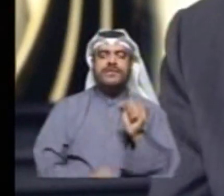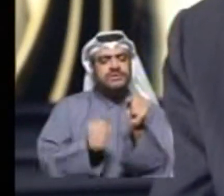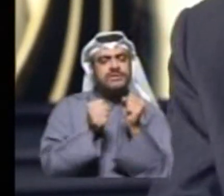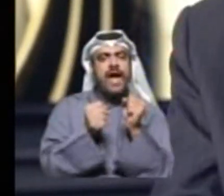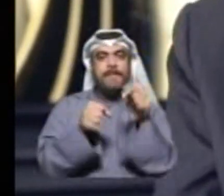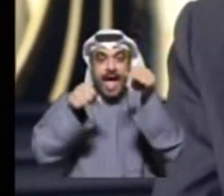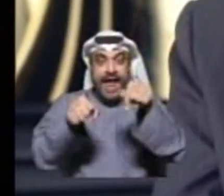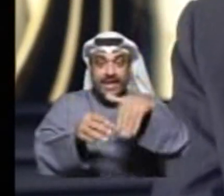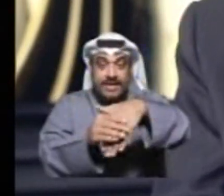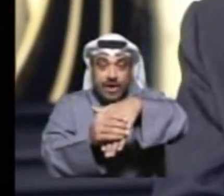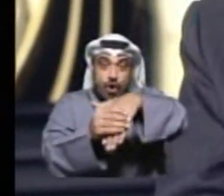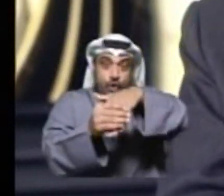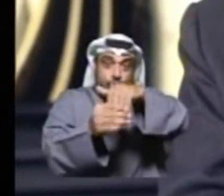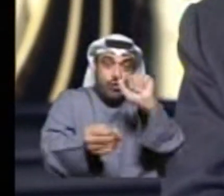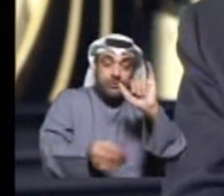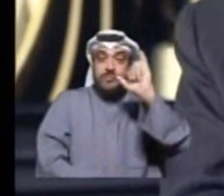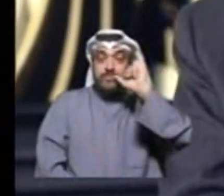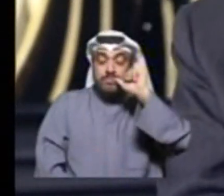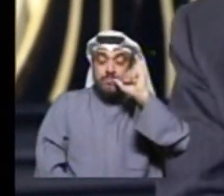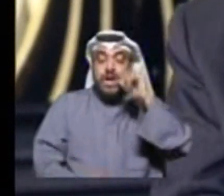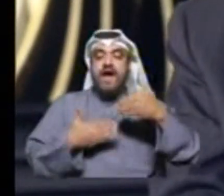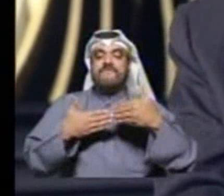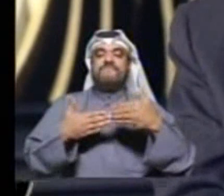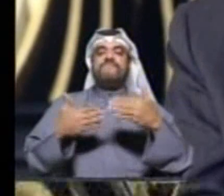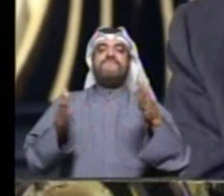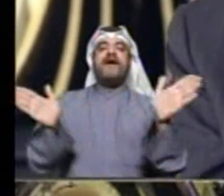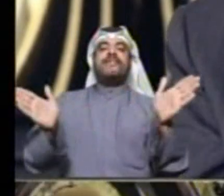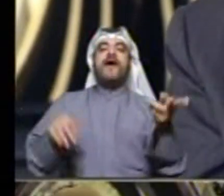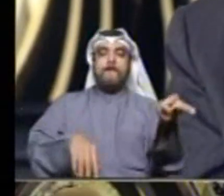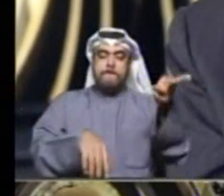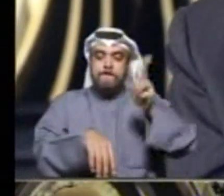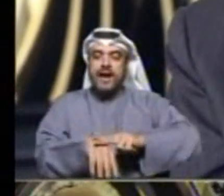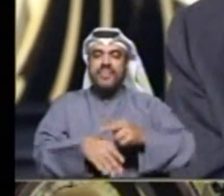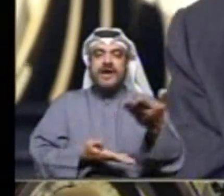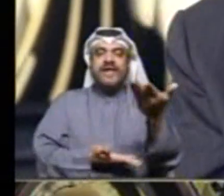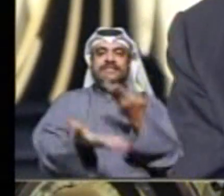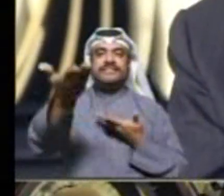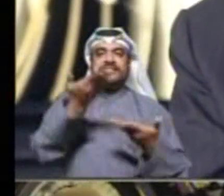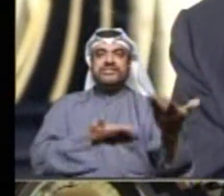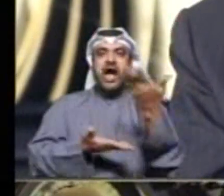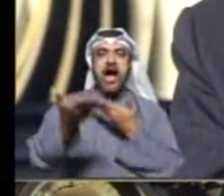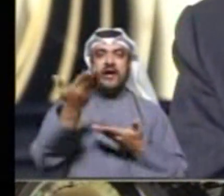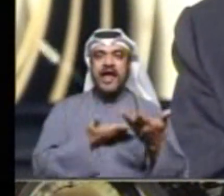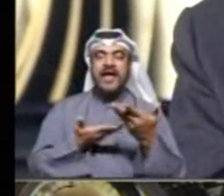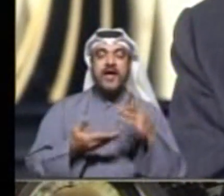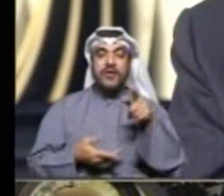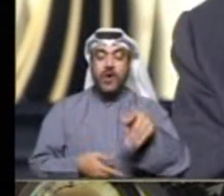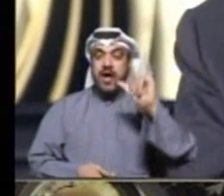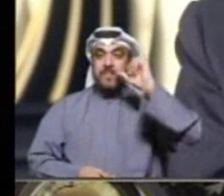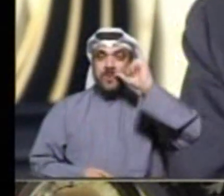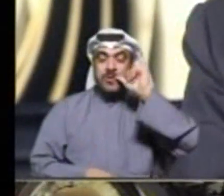هذا بيفتح الباب مرة أخرى للعودة للتجارة، وكتعلم أن العقلية البريطانية والعقلية